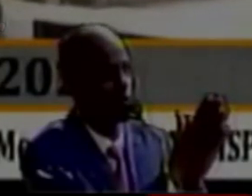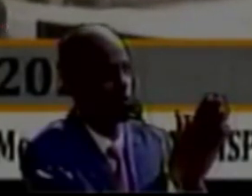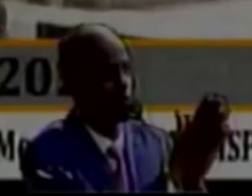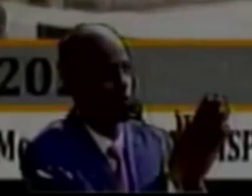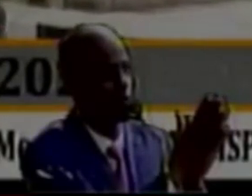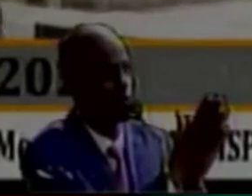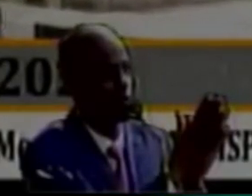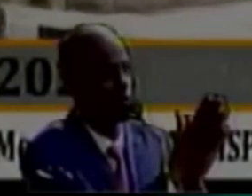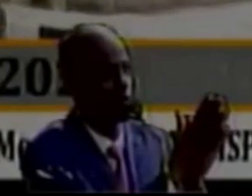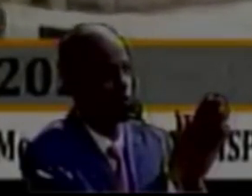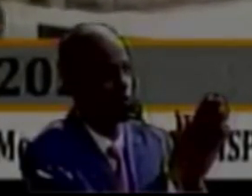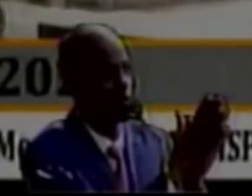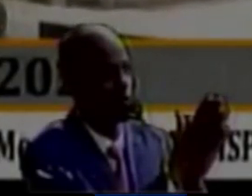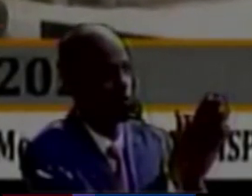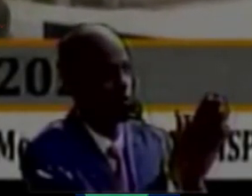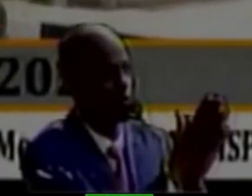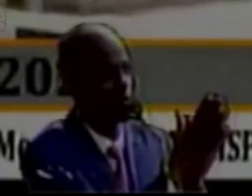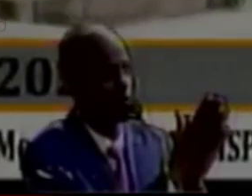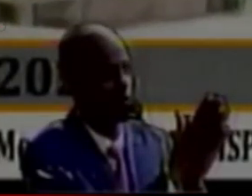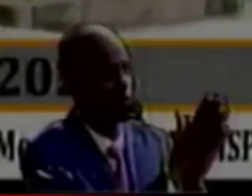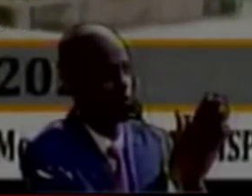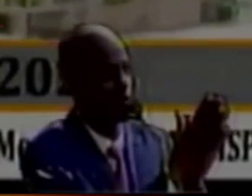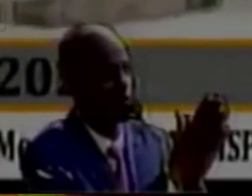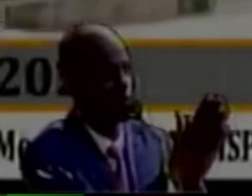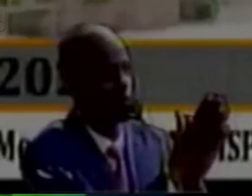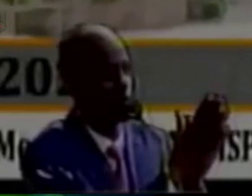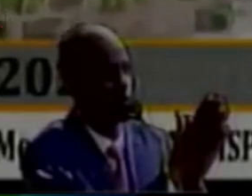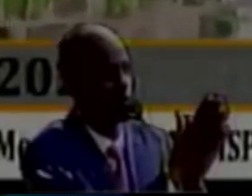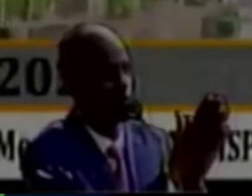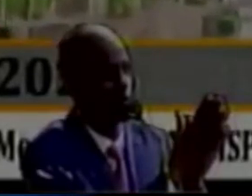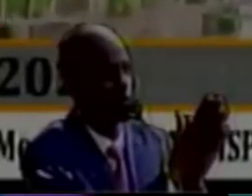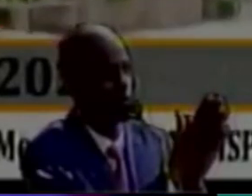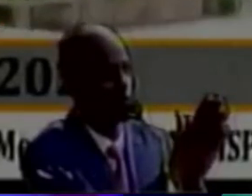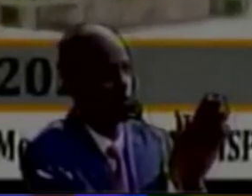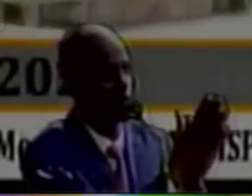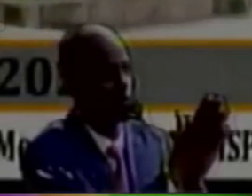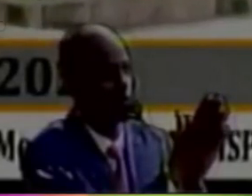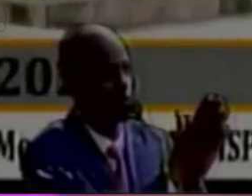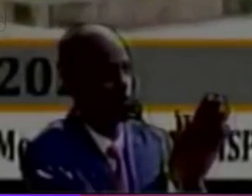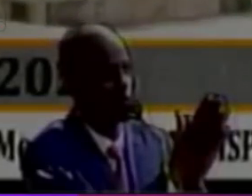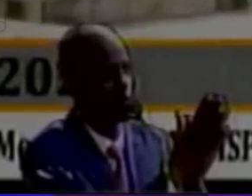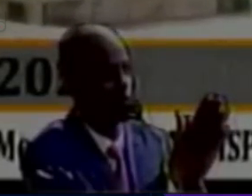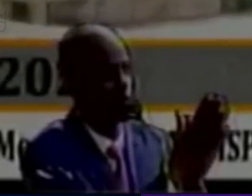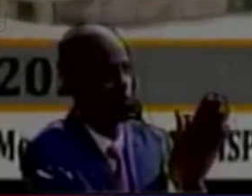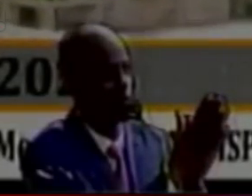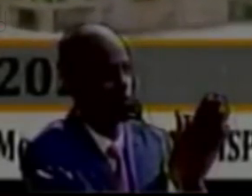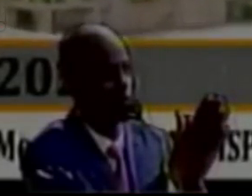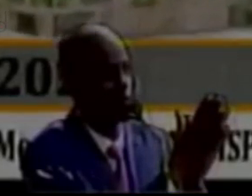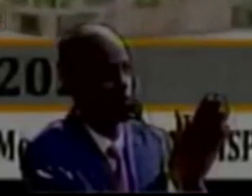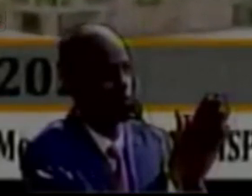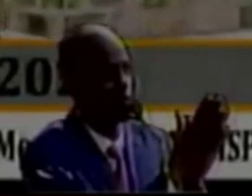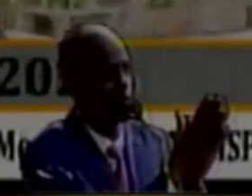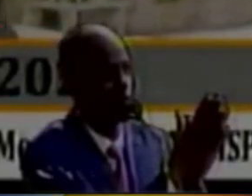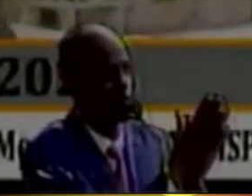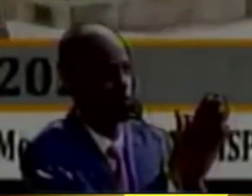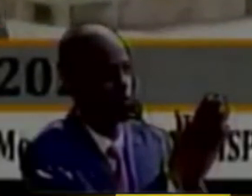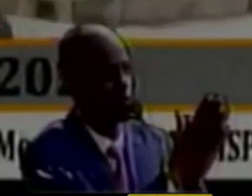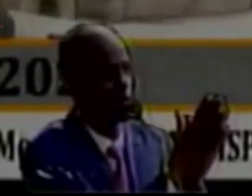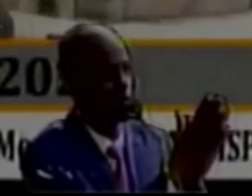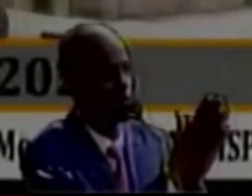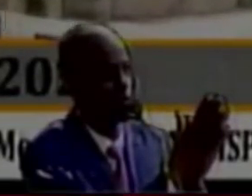problèmes physiques qui sont manifestés, qui sont capables de bon, qui est capable d'orienter vers un problème mental que nous avons